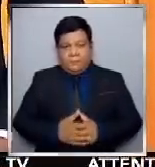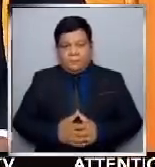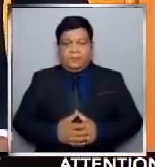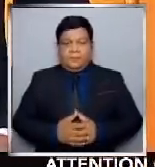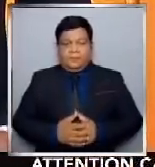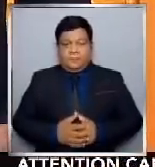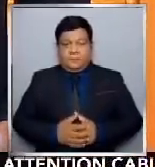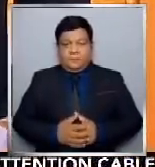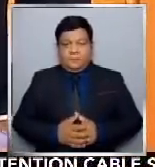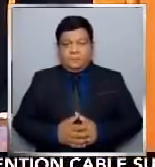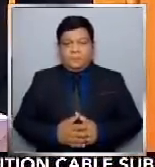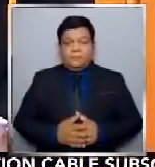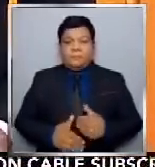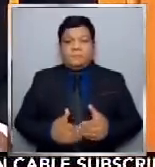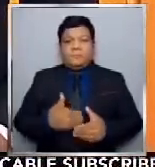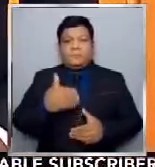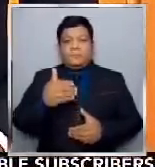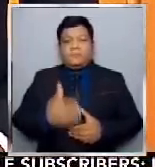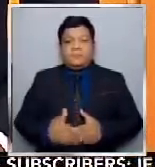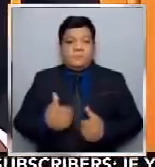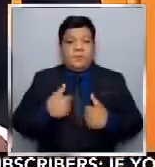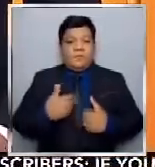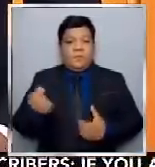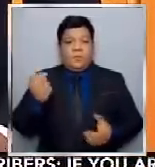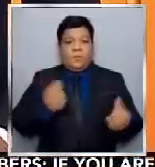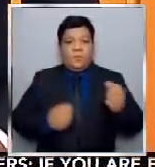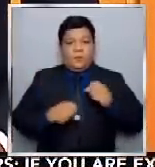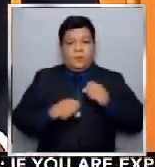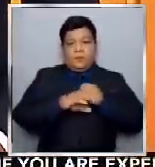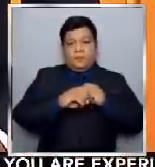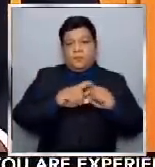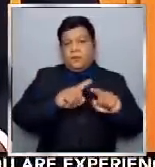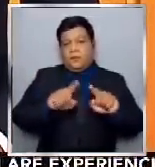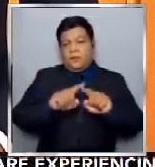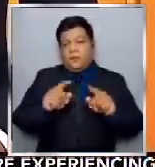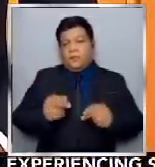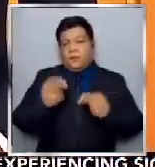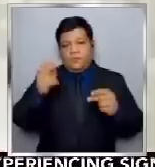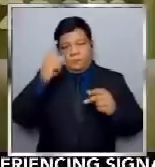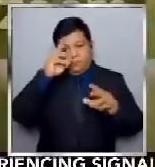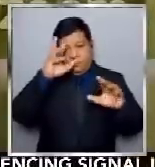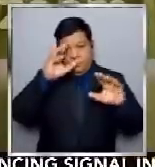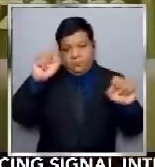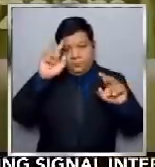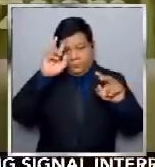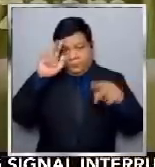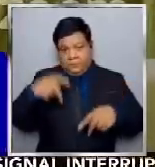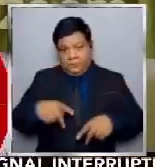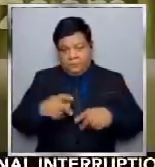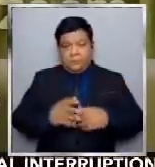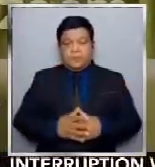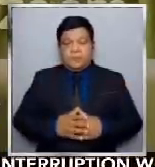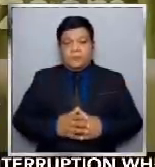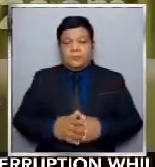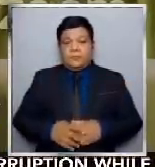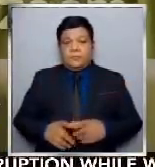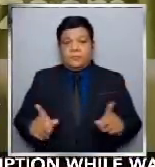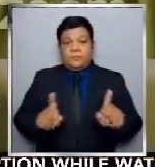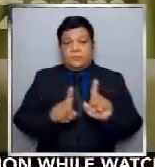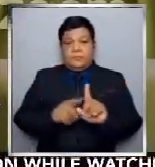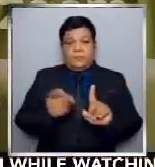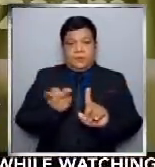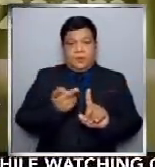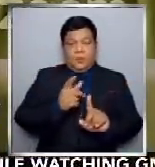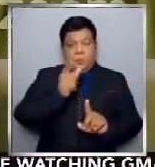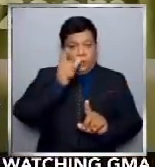May kanya-kanyang aktibidad at meeting de avance rin ang iba pang kandidato sa pagkapangulo at pangalawang pangulo. Ang magkatandem na Leonie de Guzman at